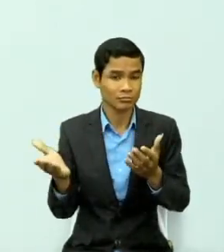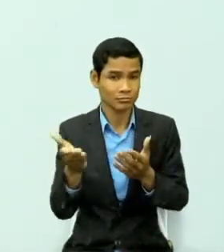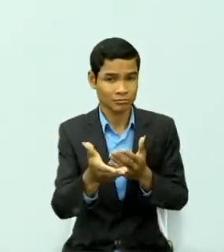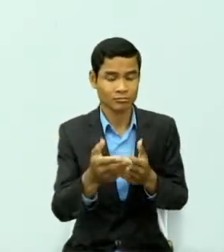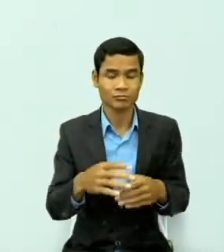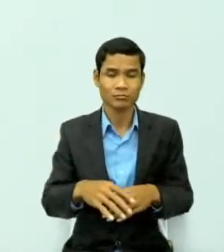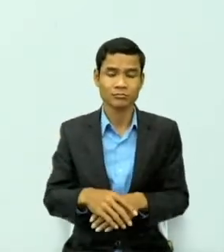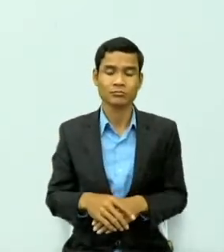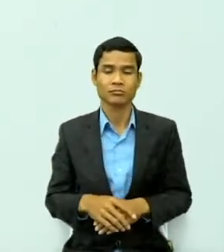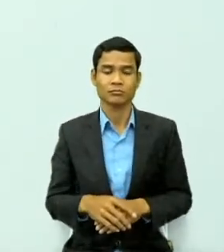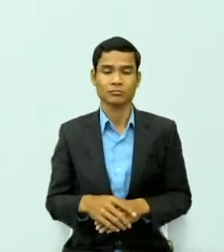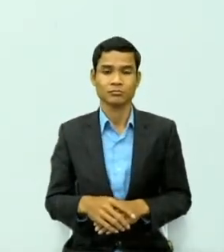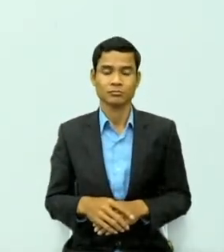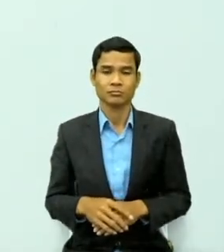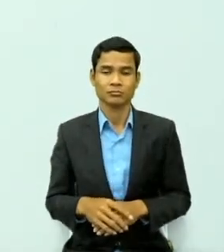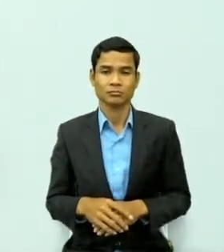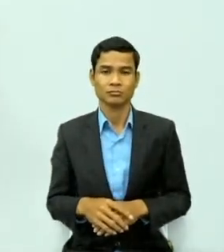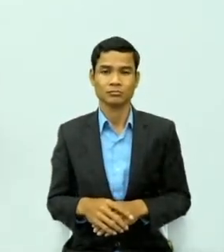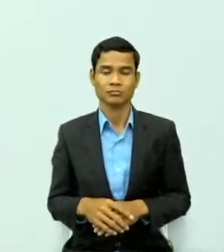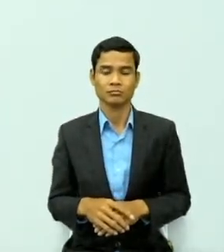ម